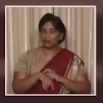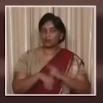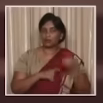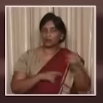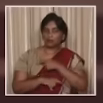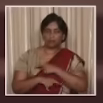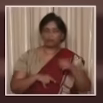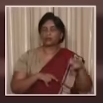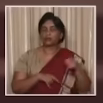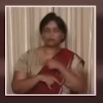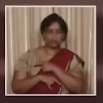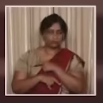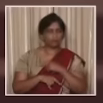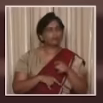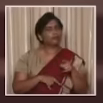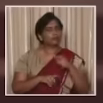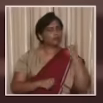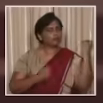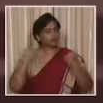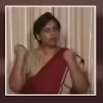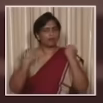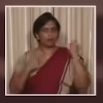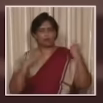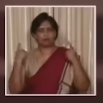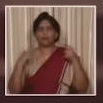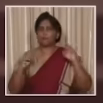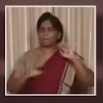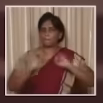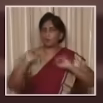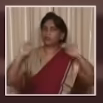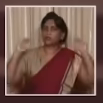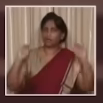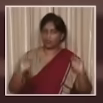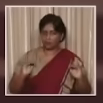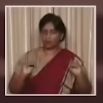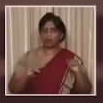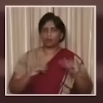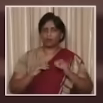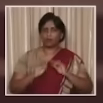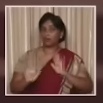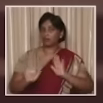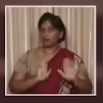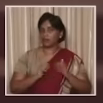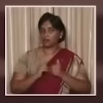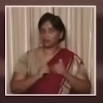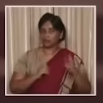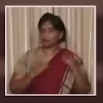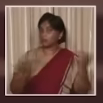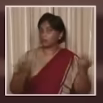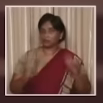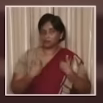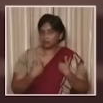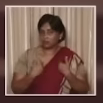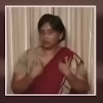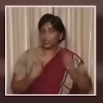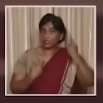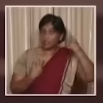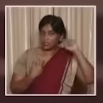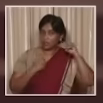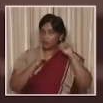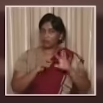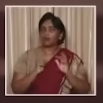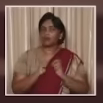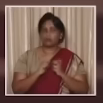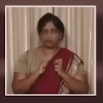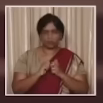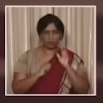දෙපැත්තෙන් ගත්ත කතාවල අනුපාතය අනුව අඩු කරලා මේක කල්මනාකරණය කර දෙන්න. නැත්නම් අපිට ඊයේත් මේ අර්බුදයට